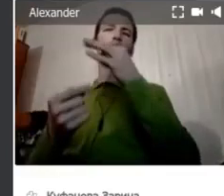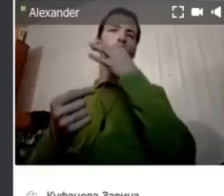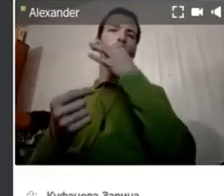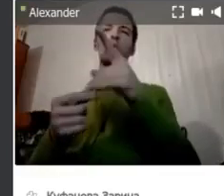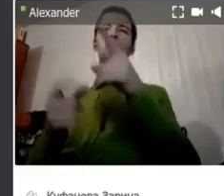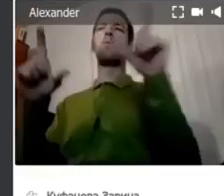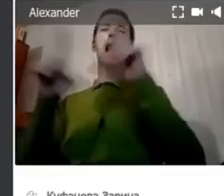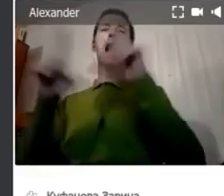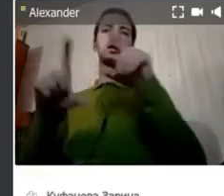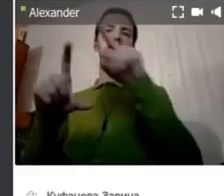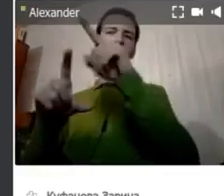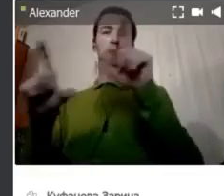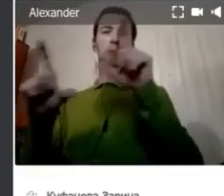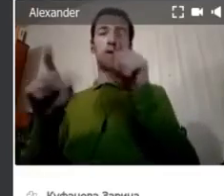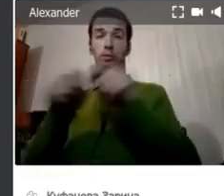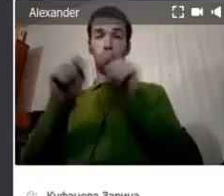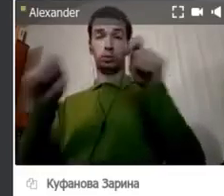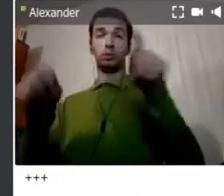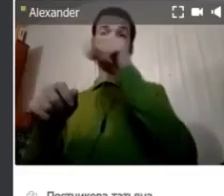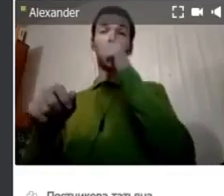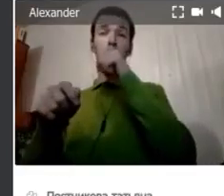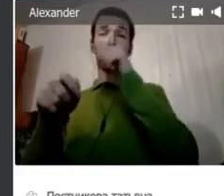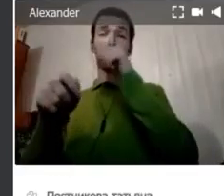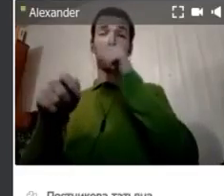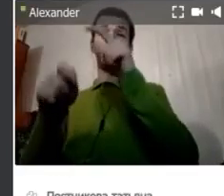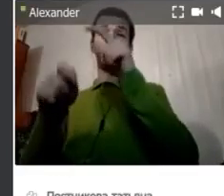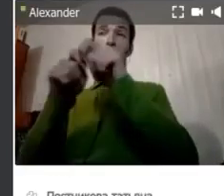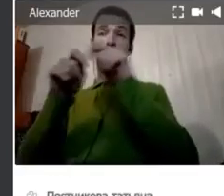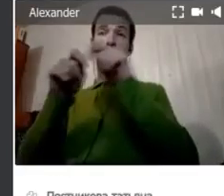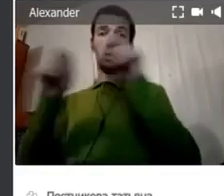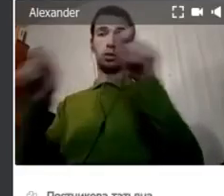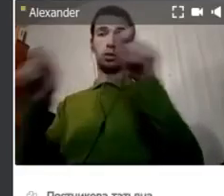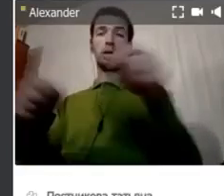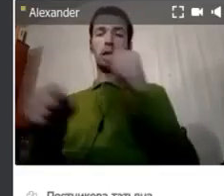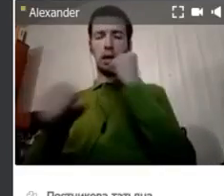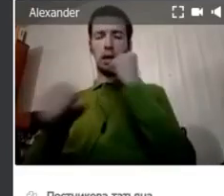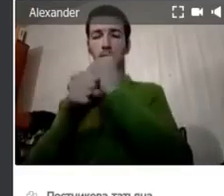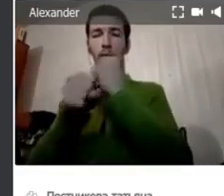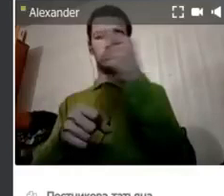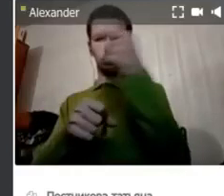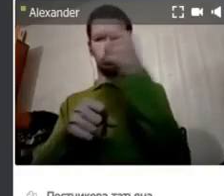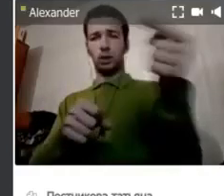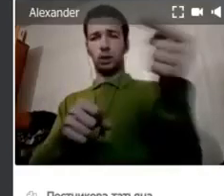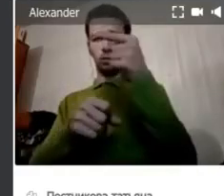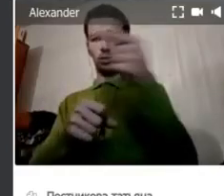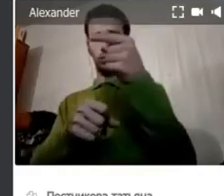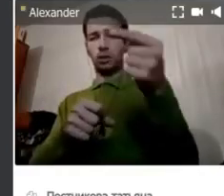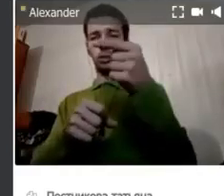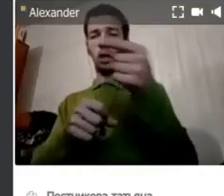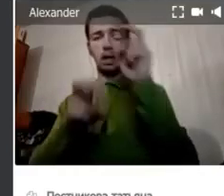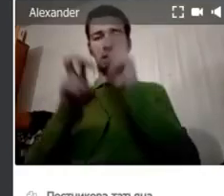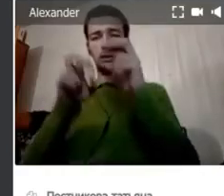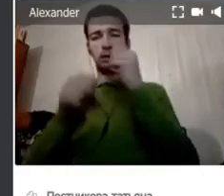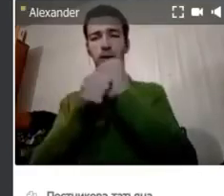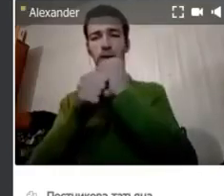деле очень, ну мне это очень смешно слушать. Почему? Потому что,